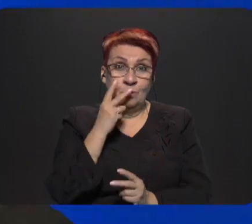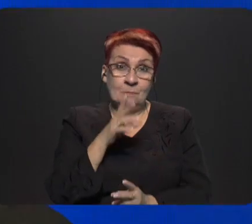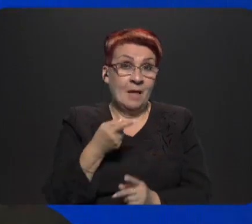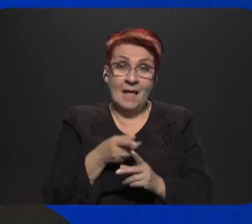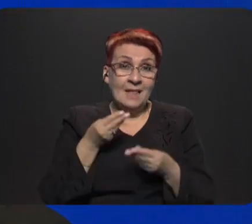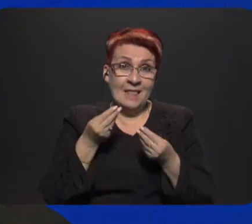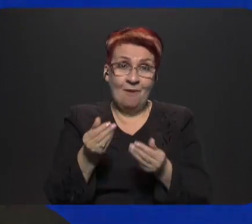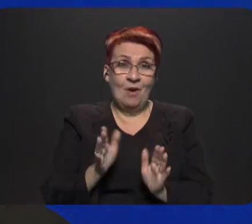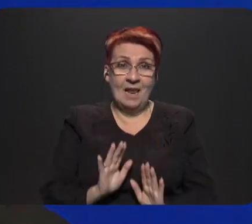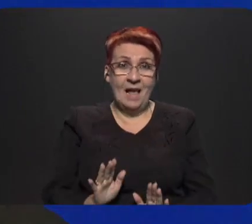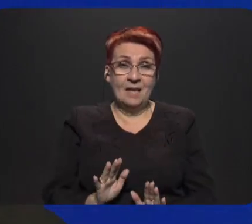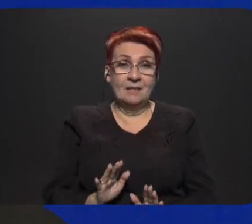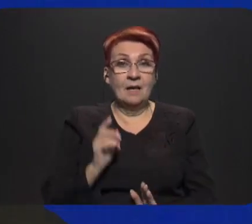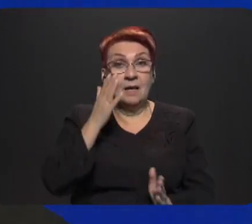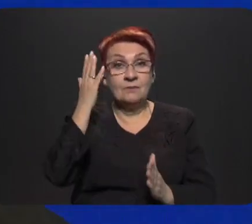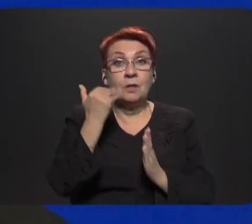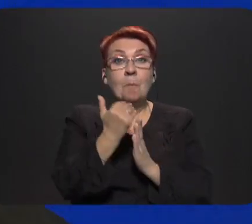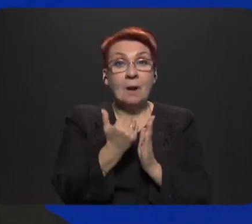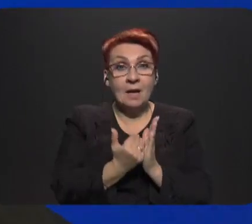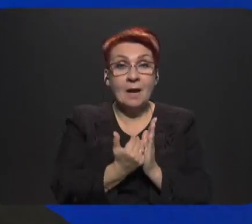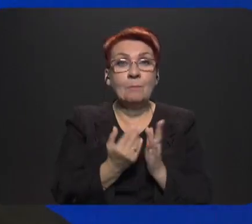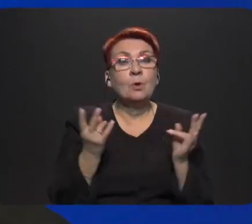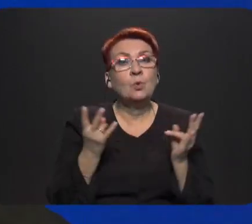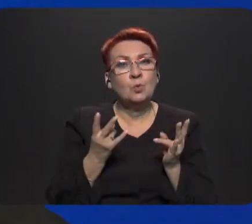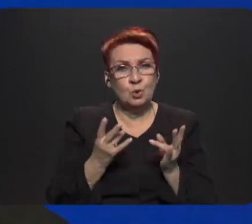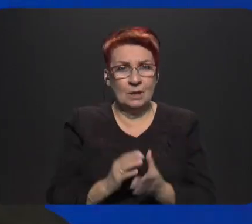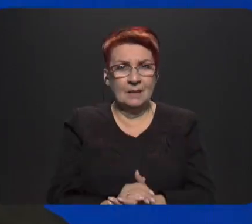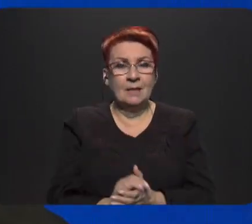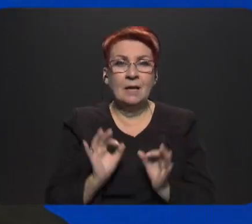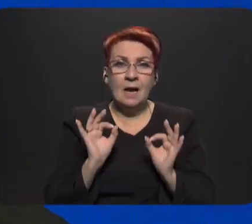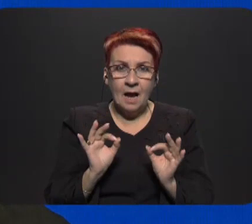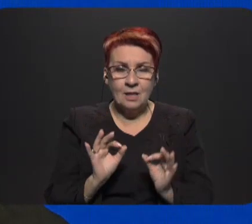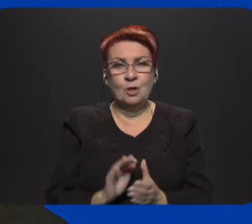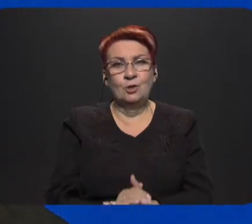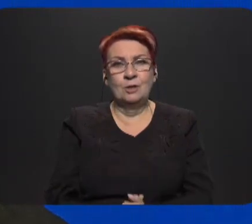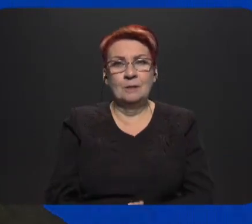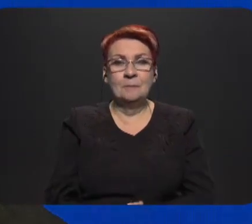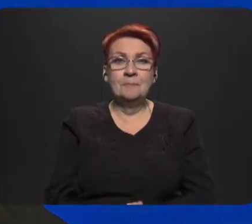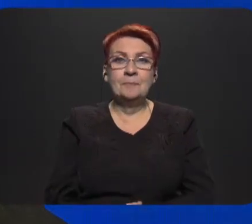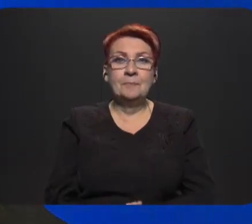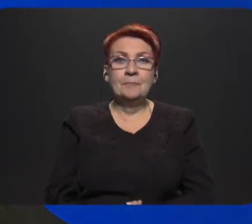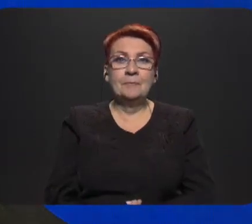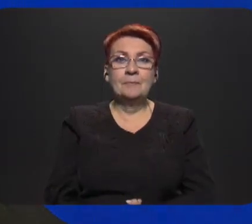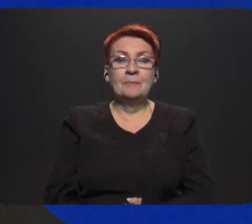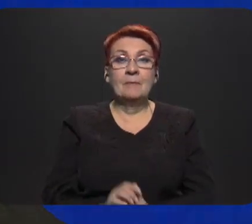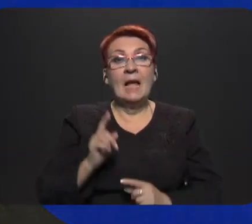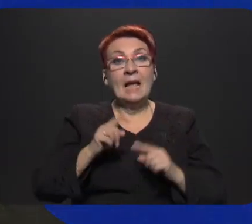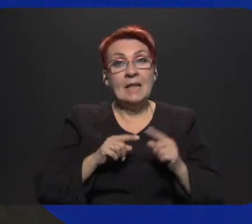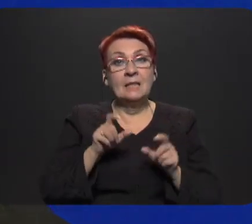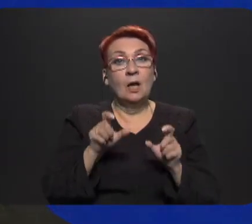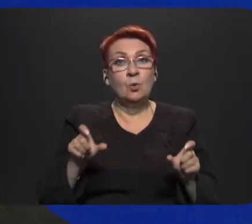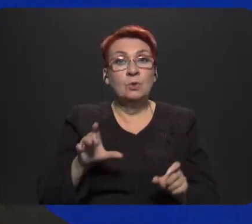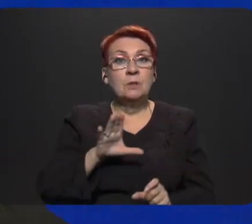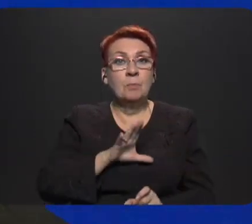влиять. А развлекательные программы нужны. Конечно же, нужны, потому что иногда люди